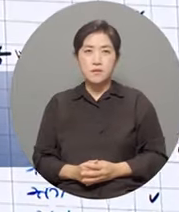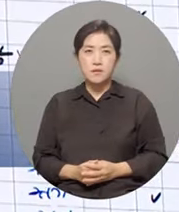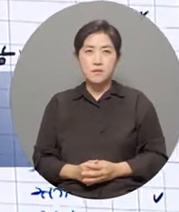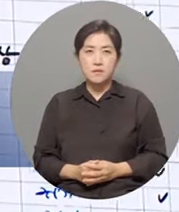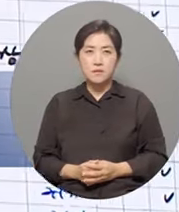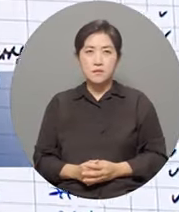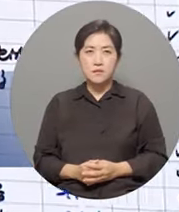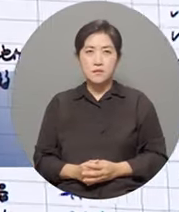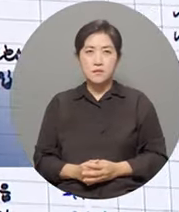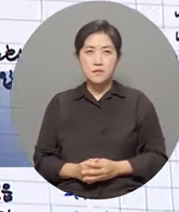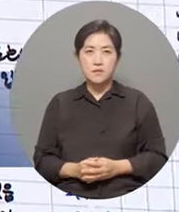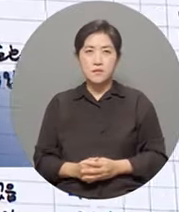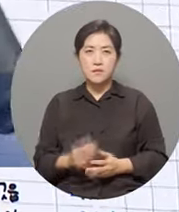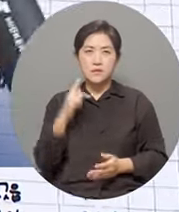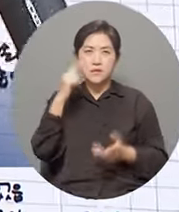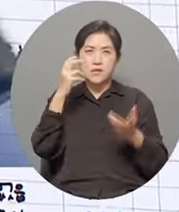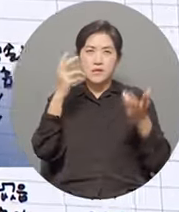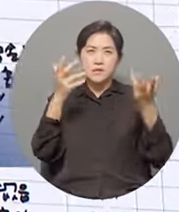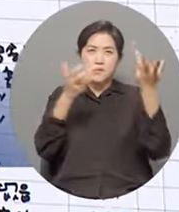농연과 열기가